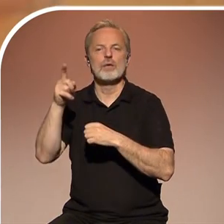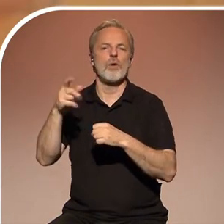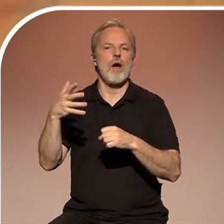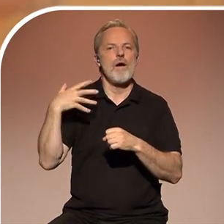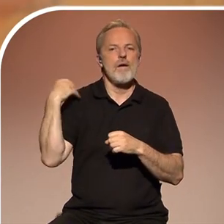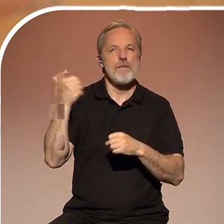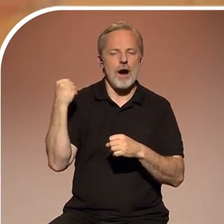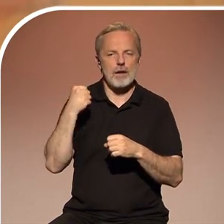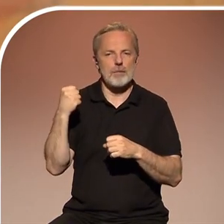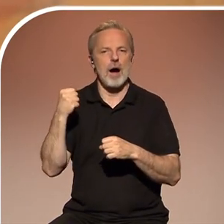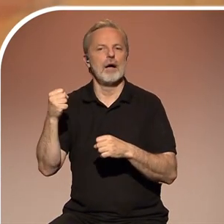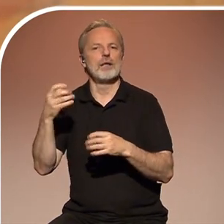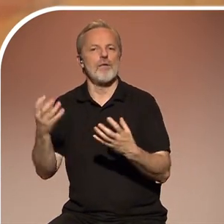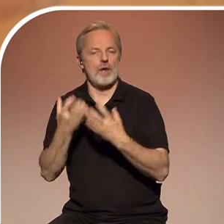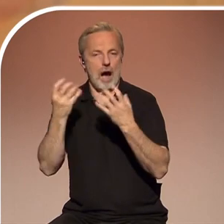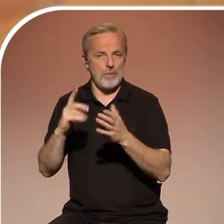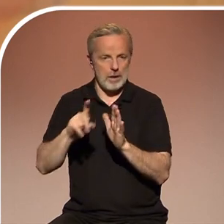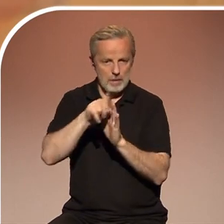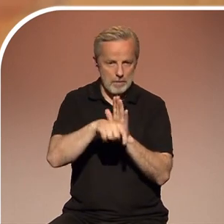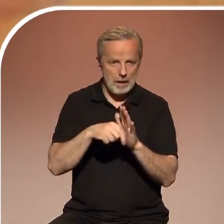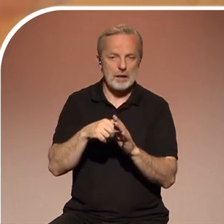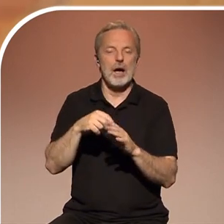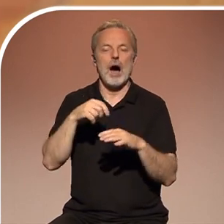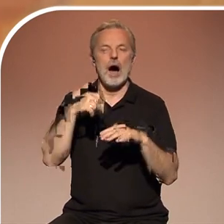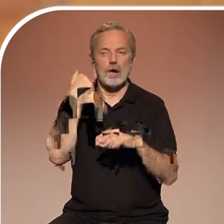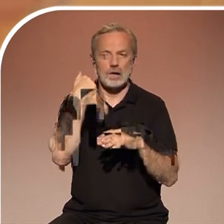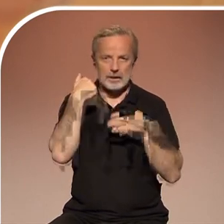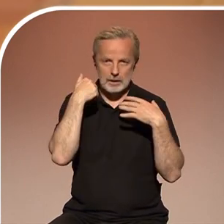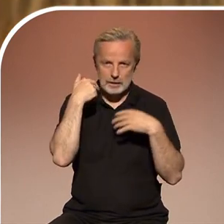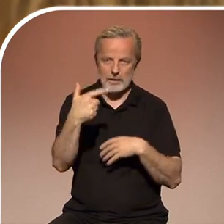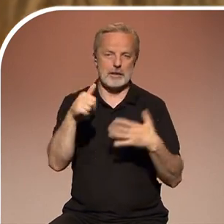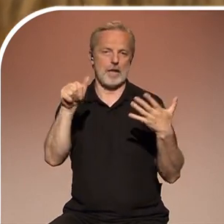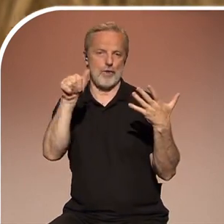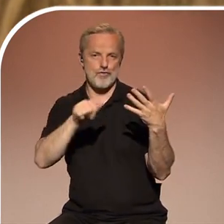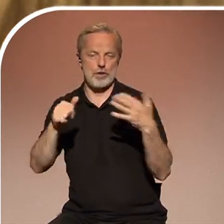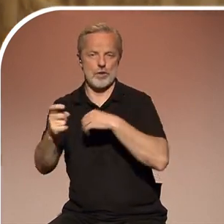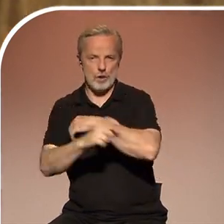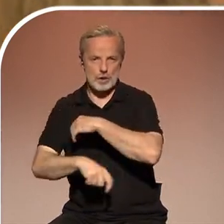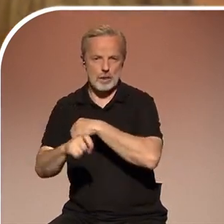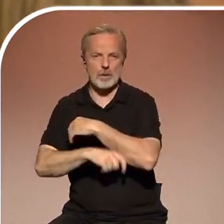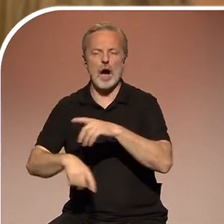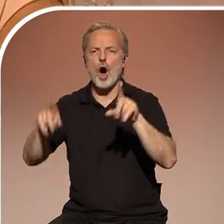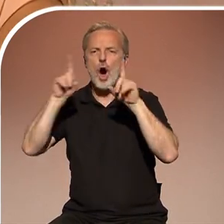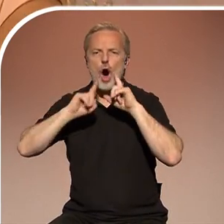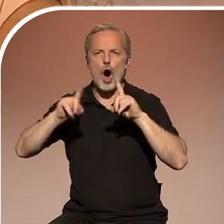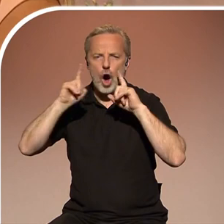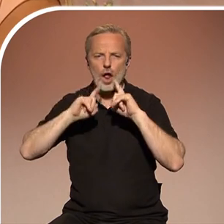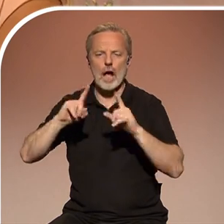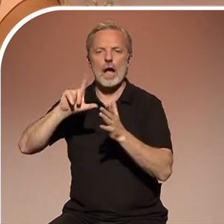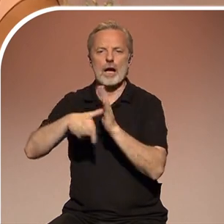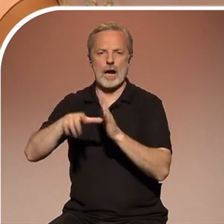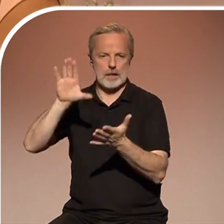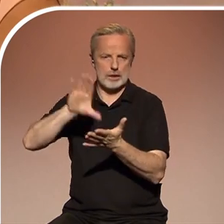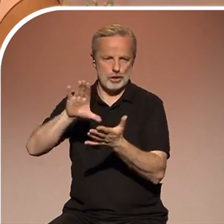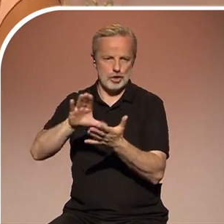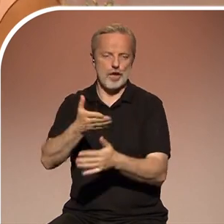A 23.8. potom jsme tady u Poláčkových v Holi, to je tady ve středu Českém kraji, jak říká pan Poláček, 20 Severně. Minut od